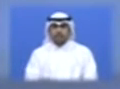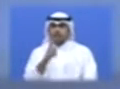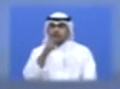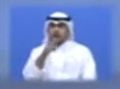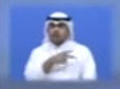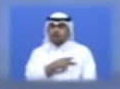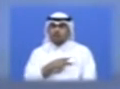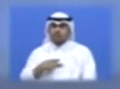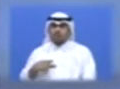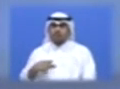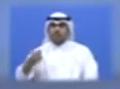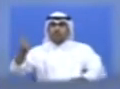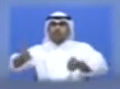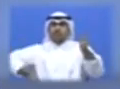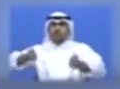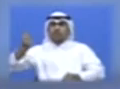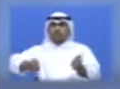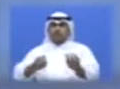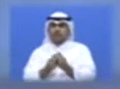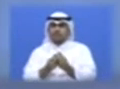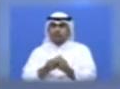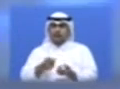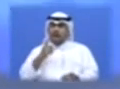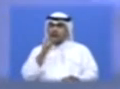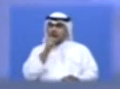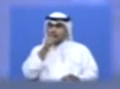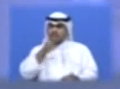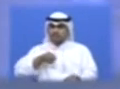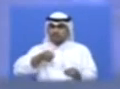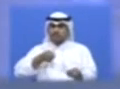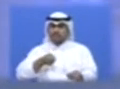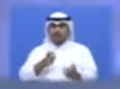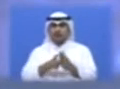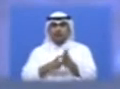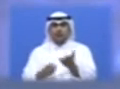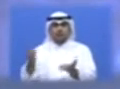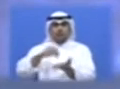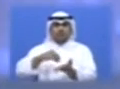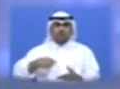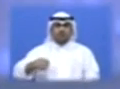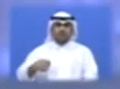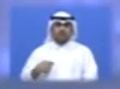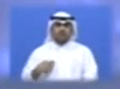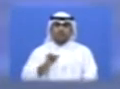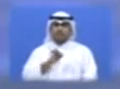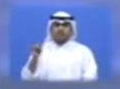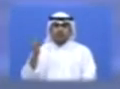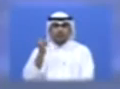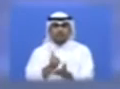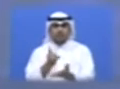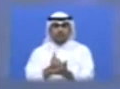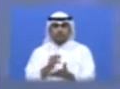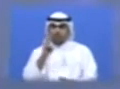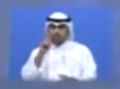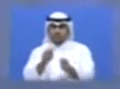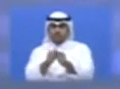أصدر وزير المواصلات ووزير الدولة للشؤون البلدية عيسى الكندري قرارا بتشكيل فريق للتحقق من صحة ما أثير في